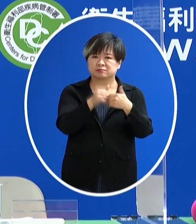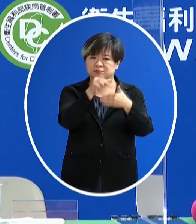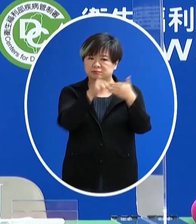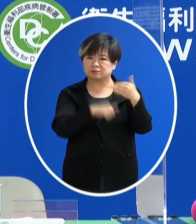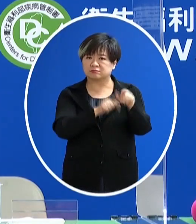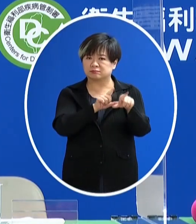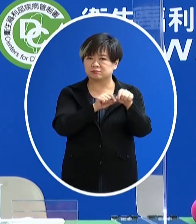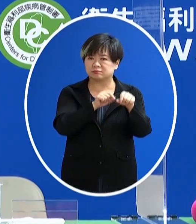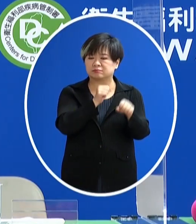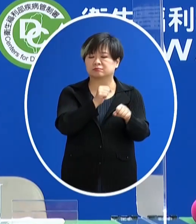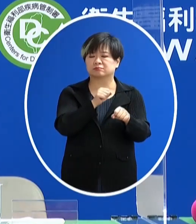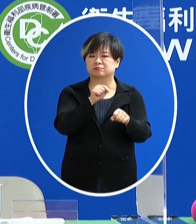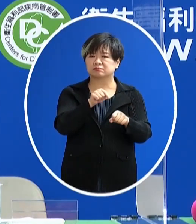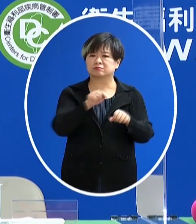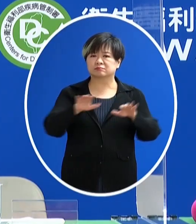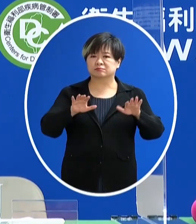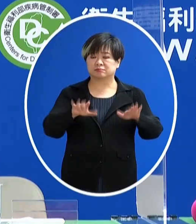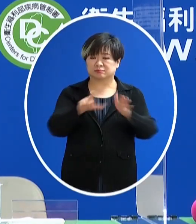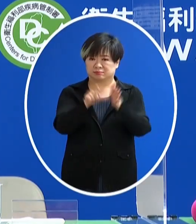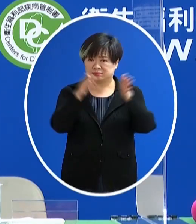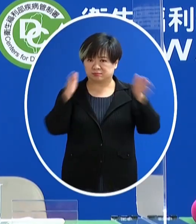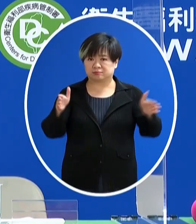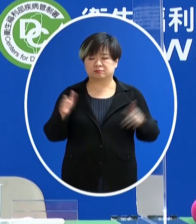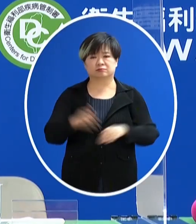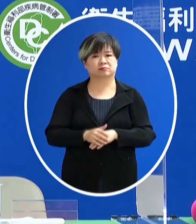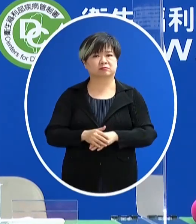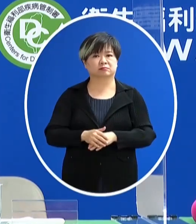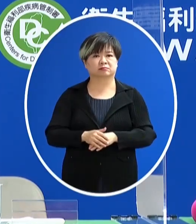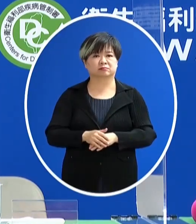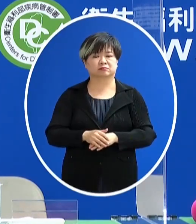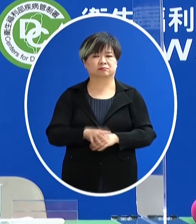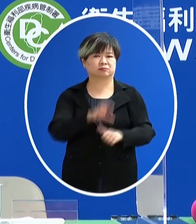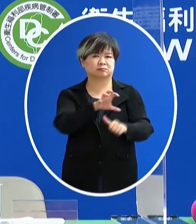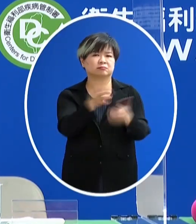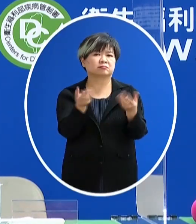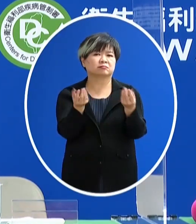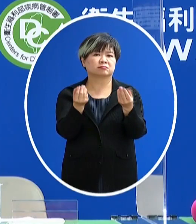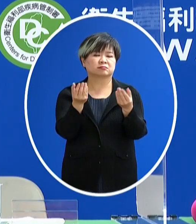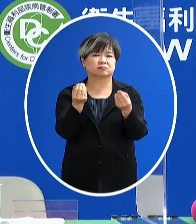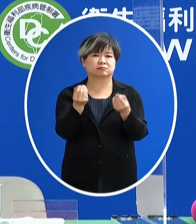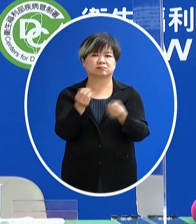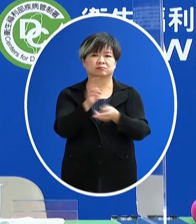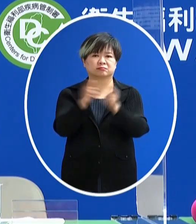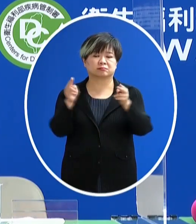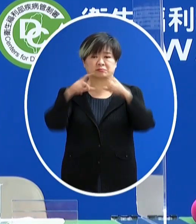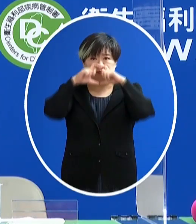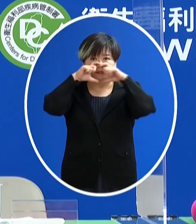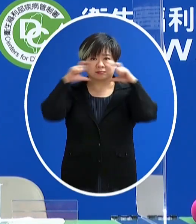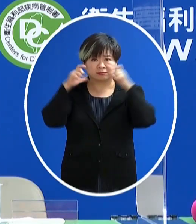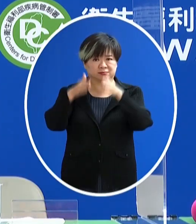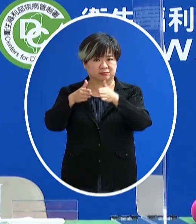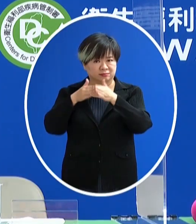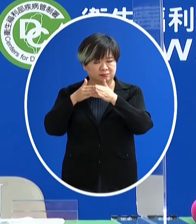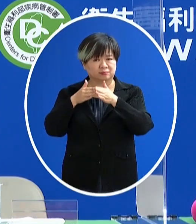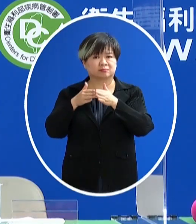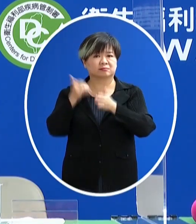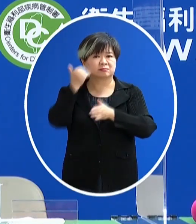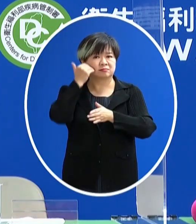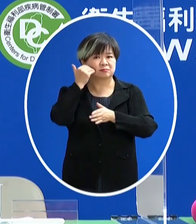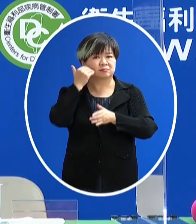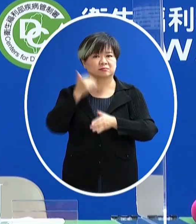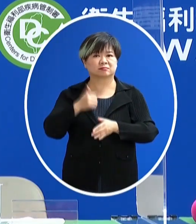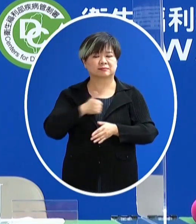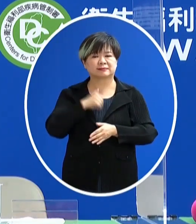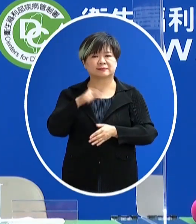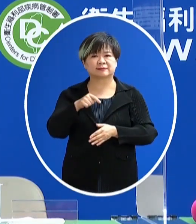哈，就在目前在这段时间都没有做特别的限定，就是戴口罩嘛哈，那必要时候。好，才可